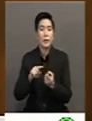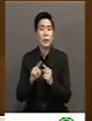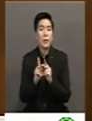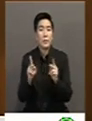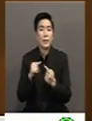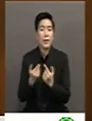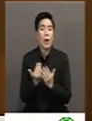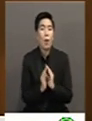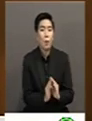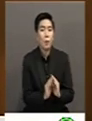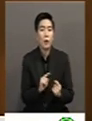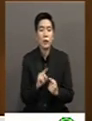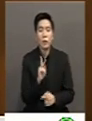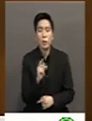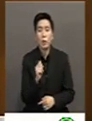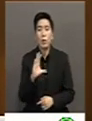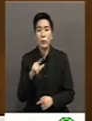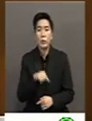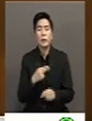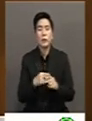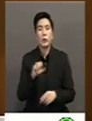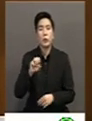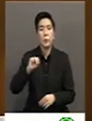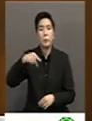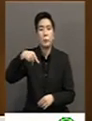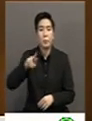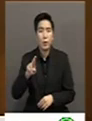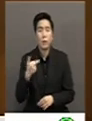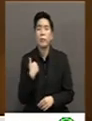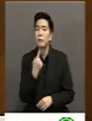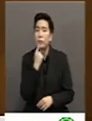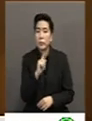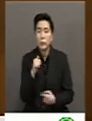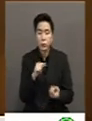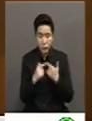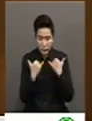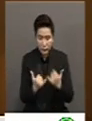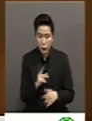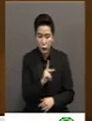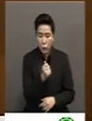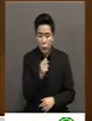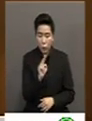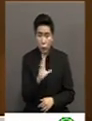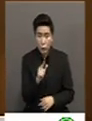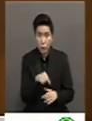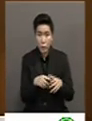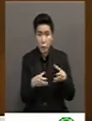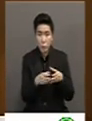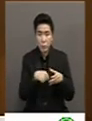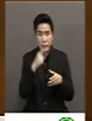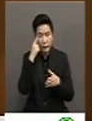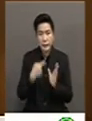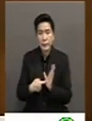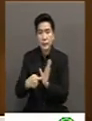กองทุนการออมแห่งชาติหรือว่ากอชคุณสมพรจิตเทมนะครับออกมาบอกเลยครับว่าทางกอชนะครับเรรียนที่จะเสนอให้กระทรวงการ